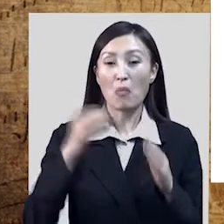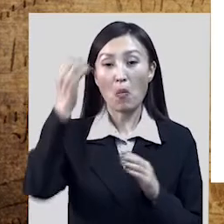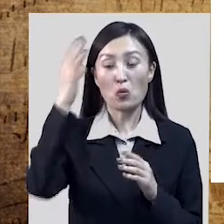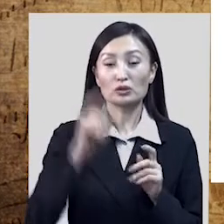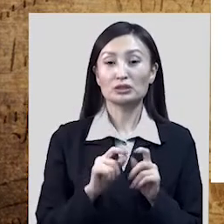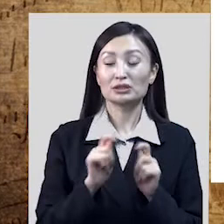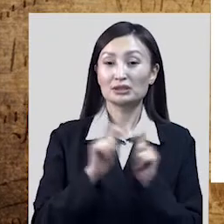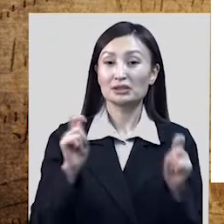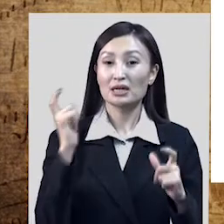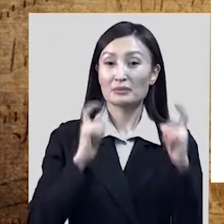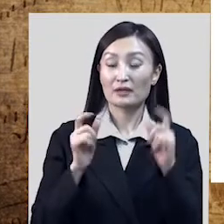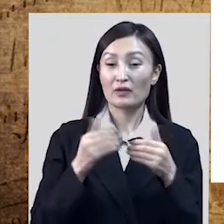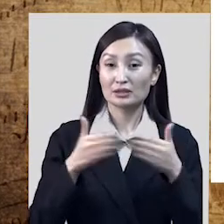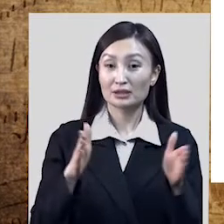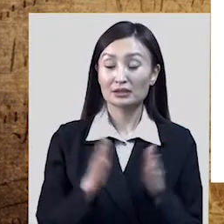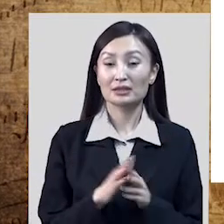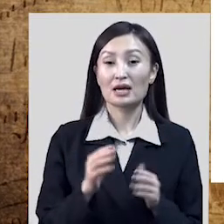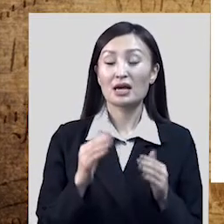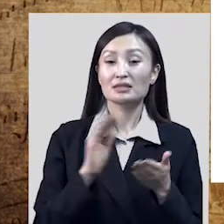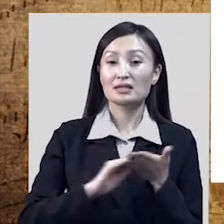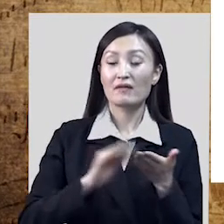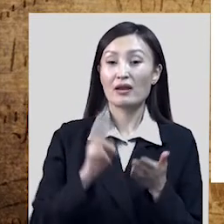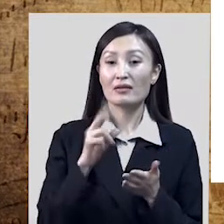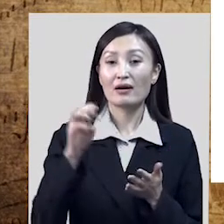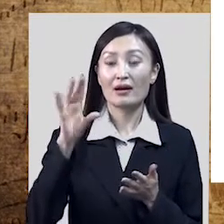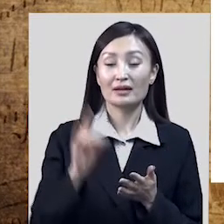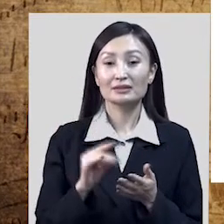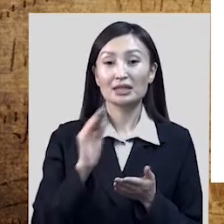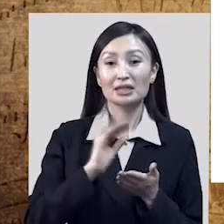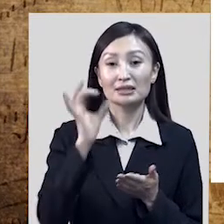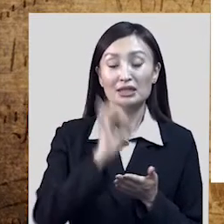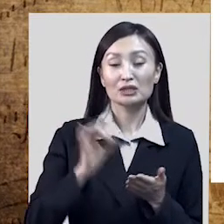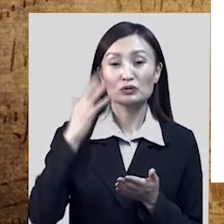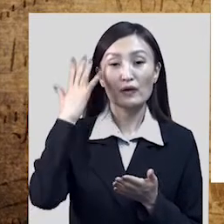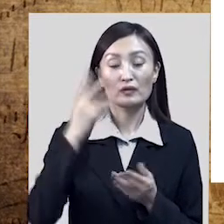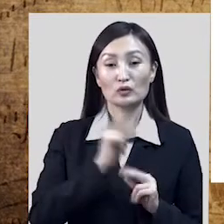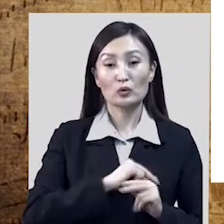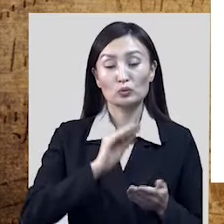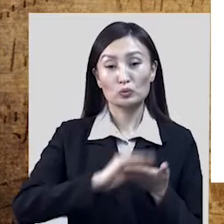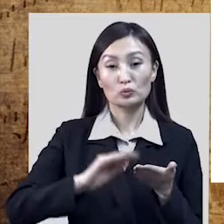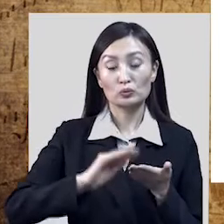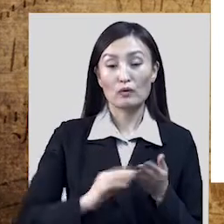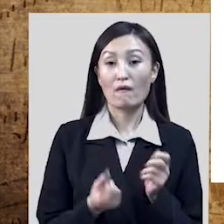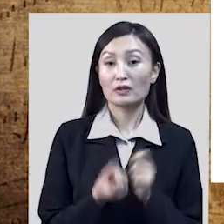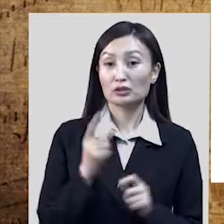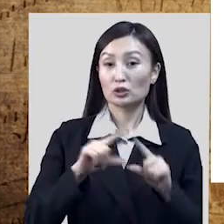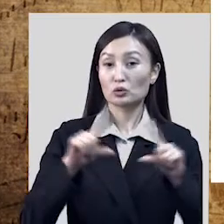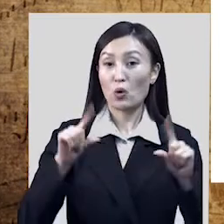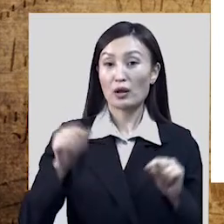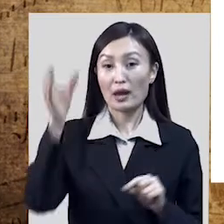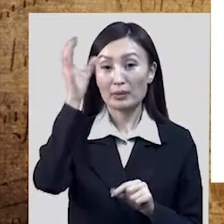большое внимание стали уделять составлению карт написание исторических и философских трудов возникла школьное